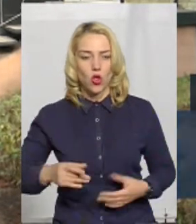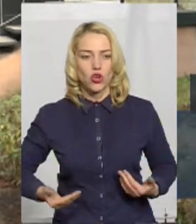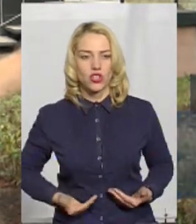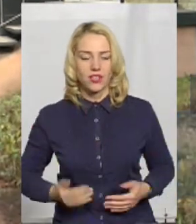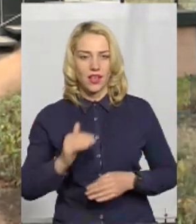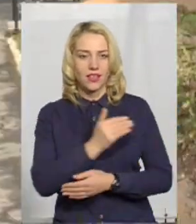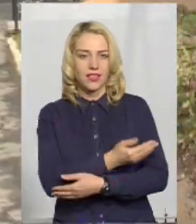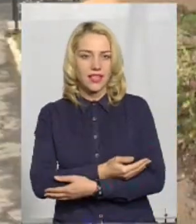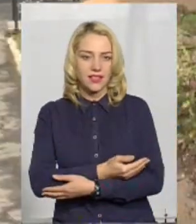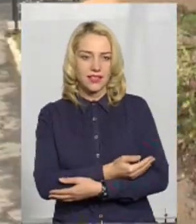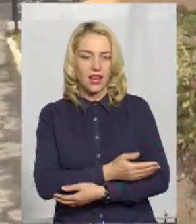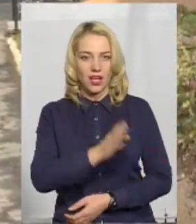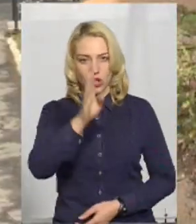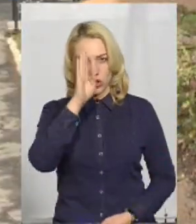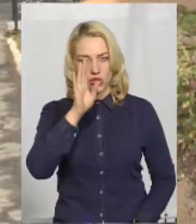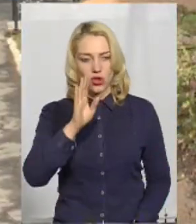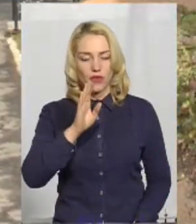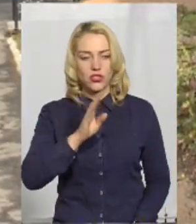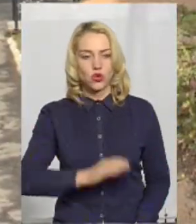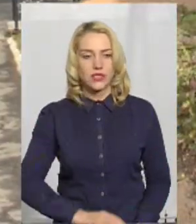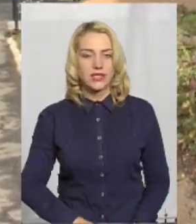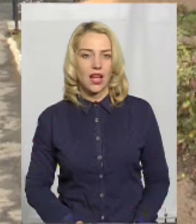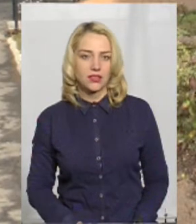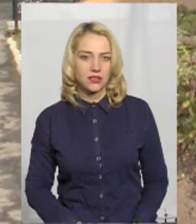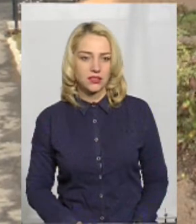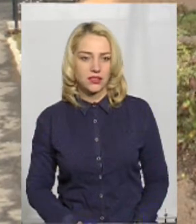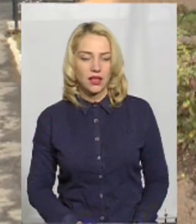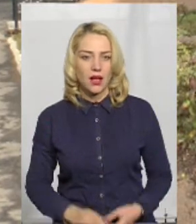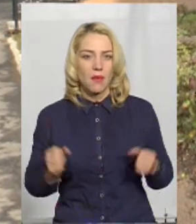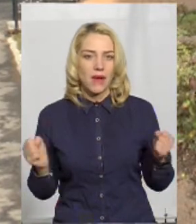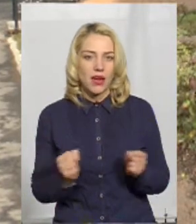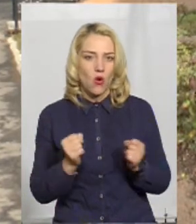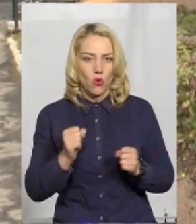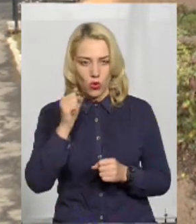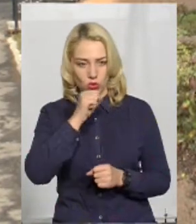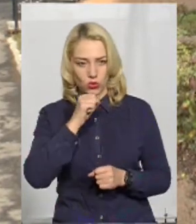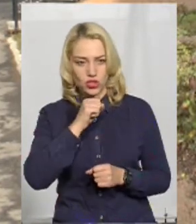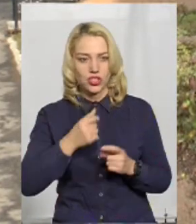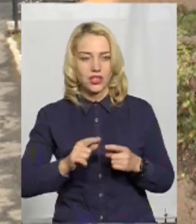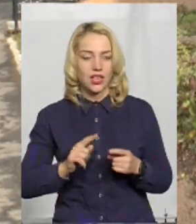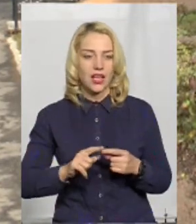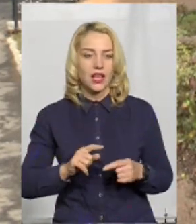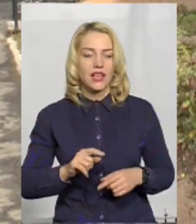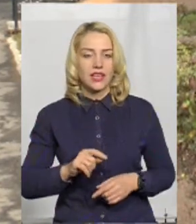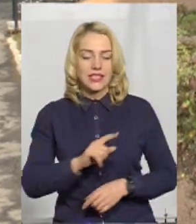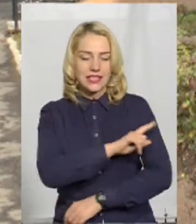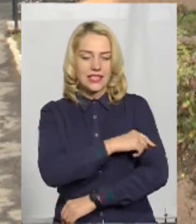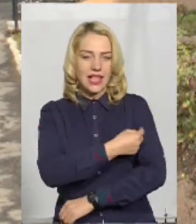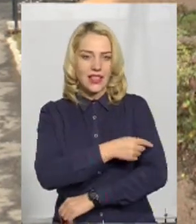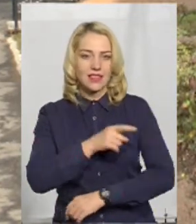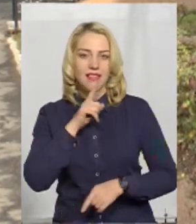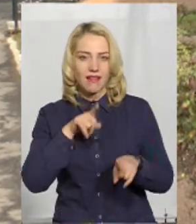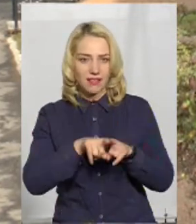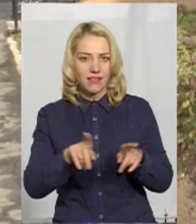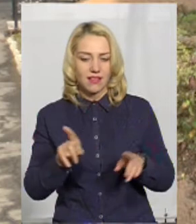дитя чоловічої статі, переохолоджене. Санітарочка перша, яка вийшла